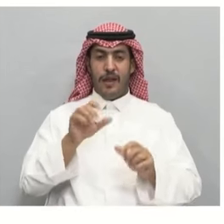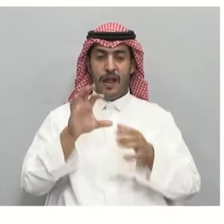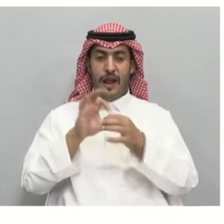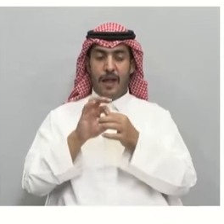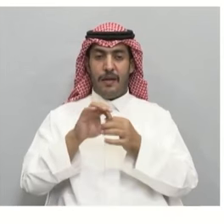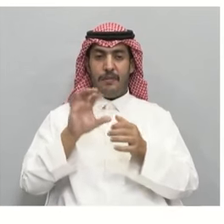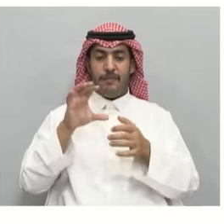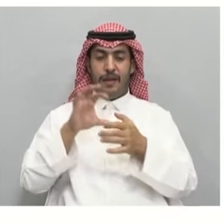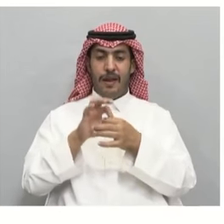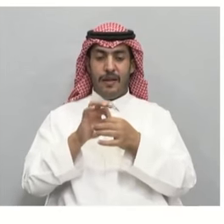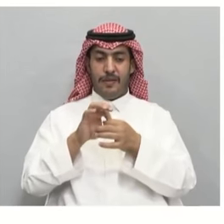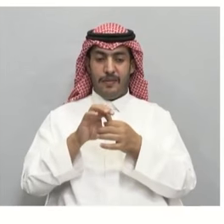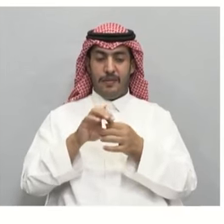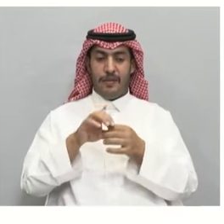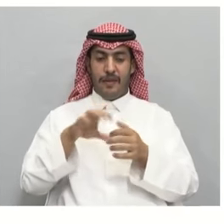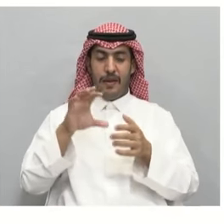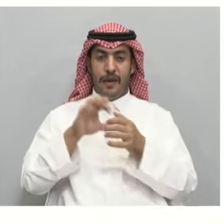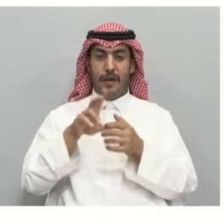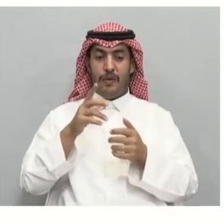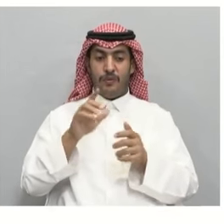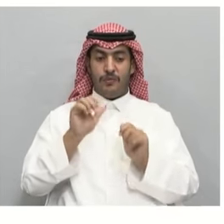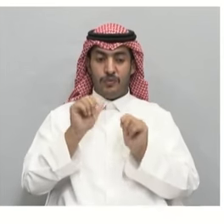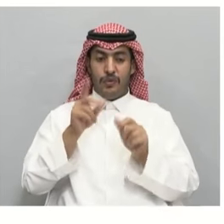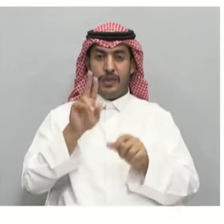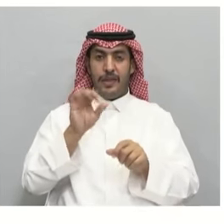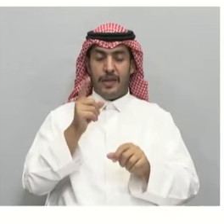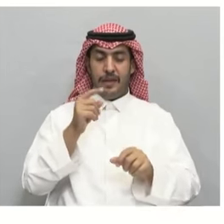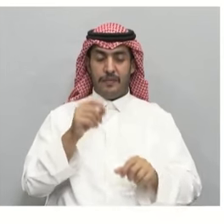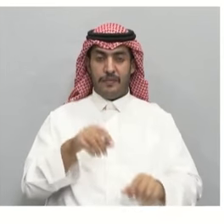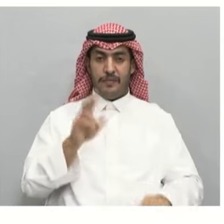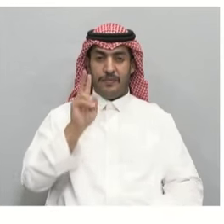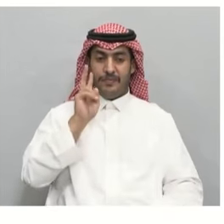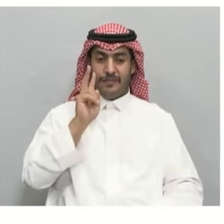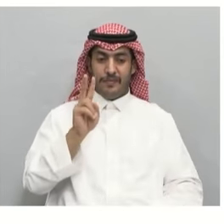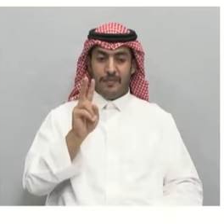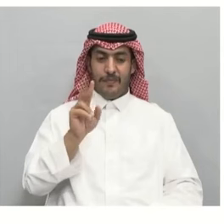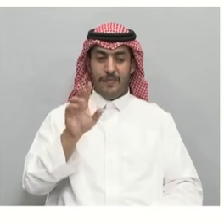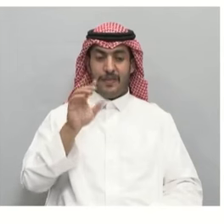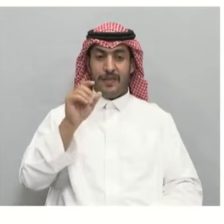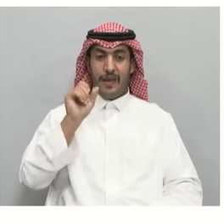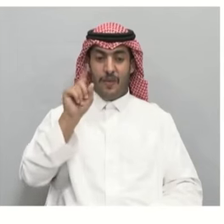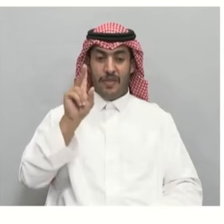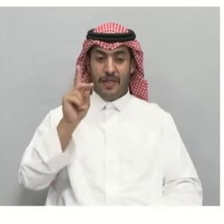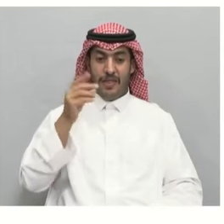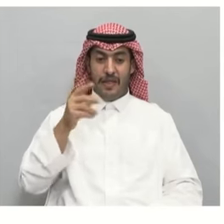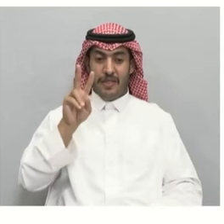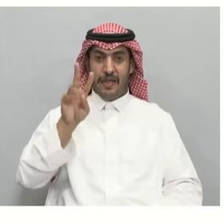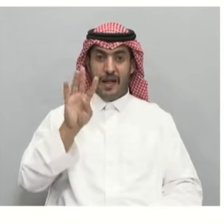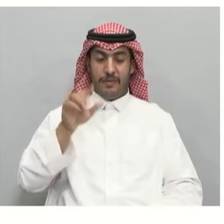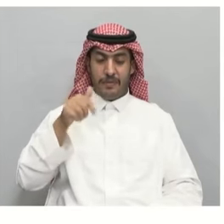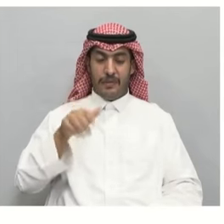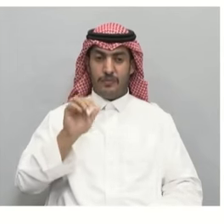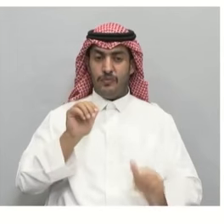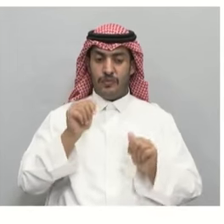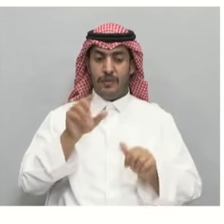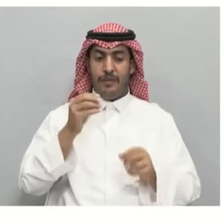بين مث نفس الجدول العلاقه ما بين الجهد والتيار طبعا لو تلاحظ هذا او هذا او هذا كل الجهد